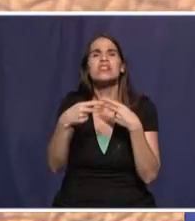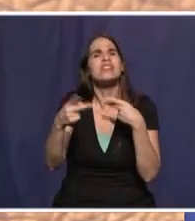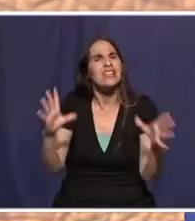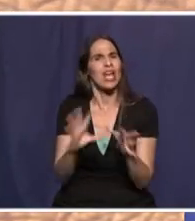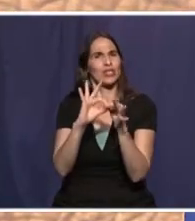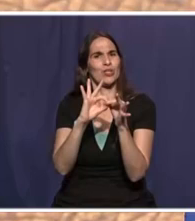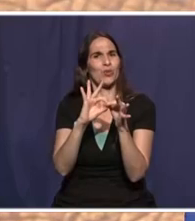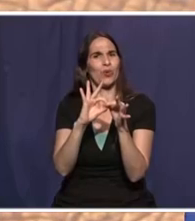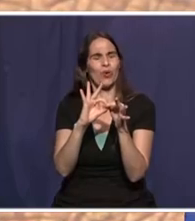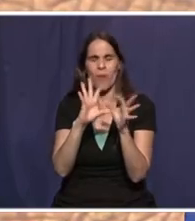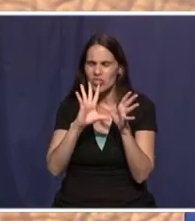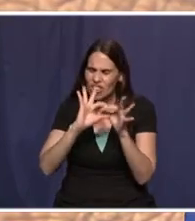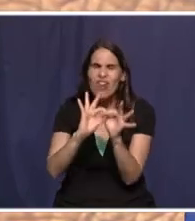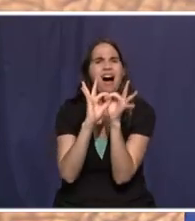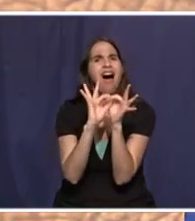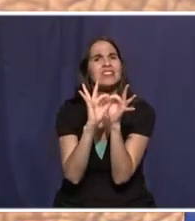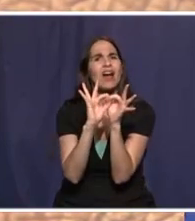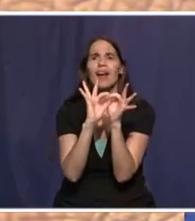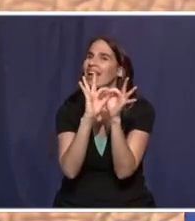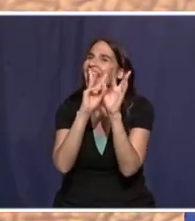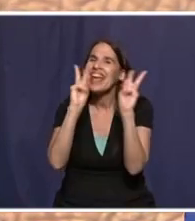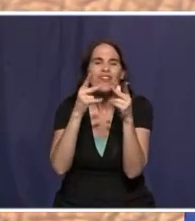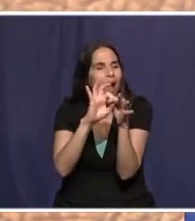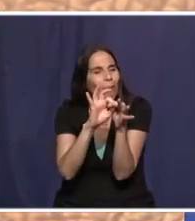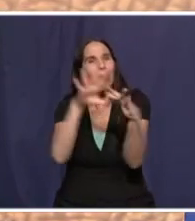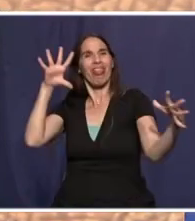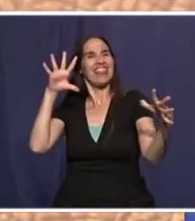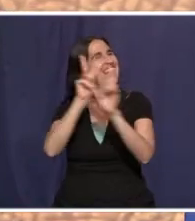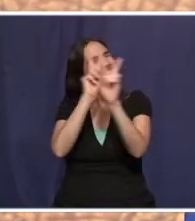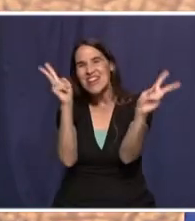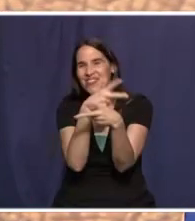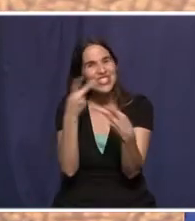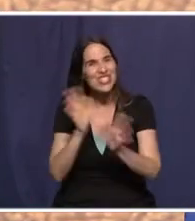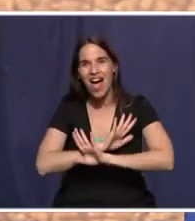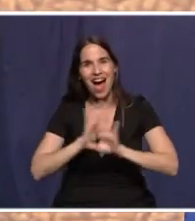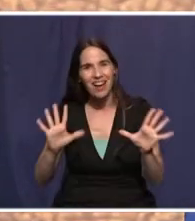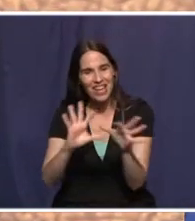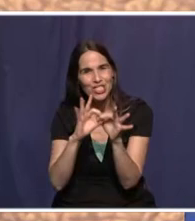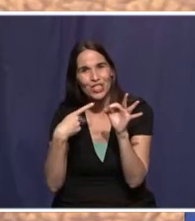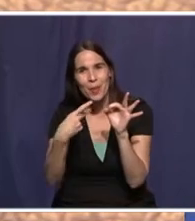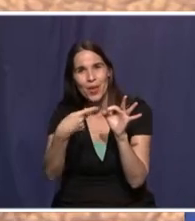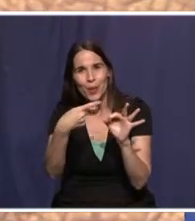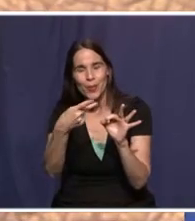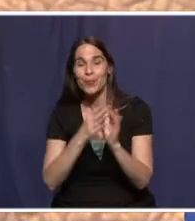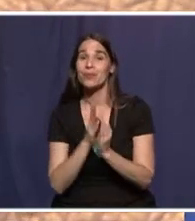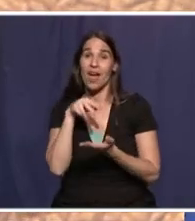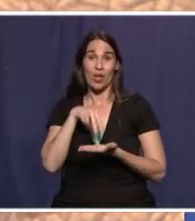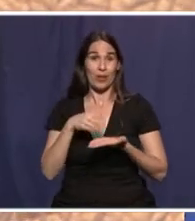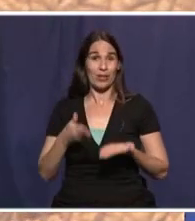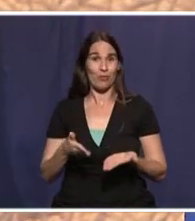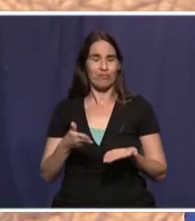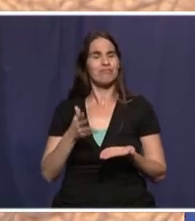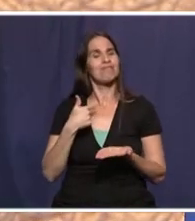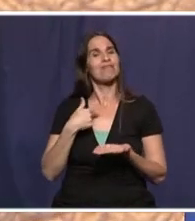באלה, קשר אבות, קשר שלא נצליח לפרום לעולם. אני עומדת כאן, ניצה גאה